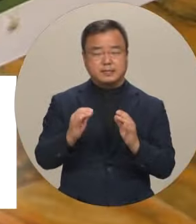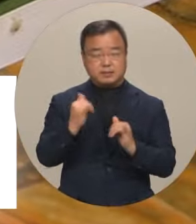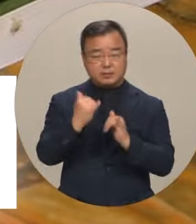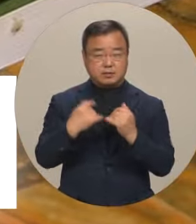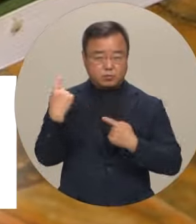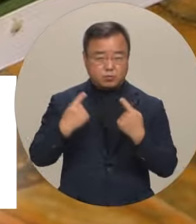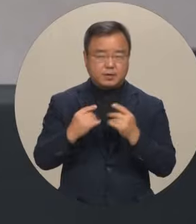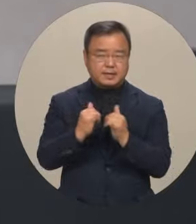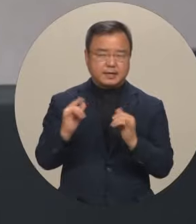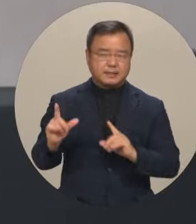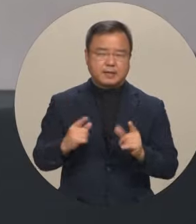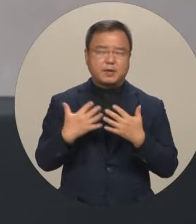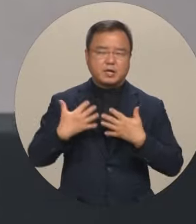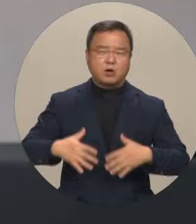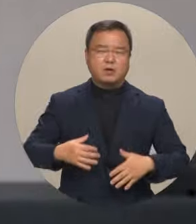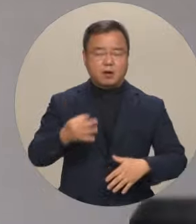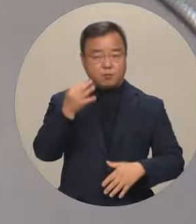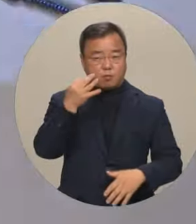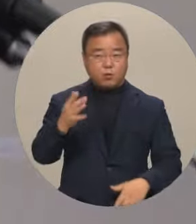할리머플러